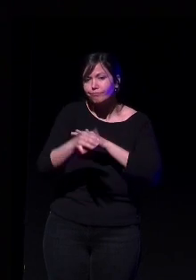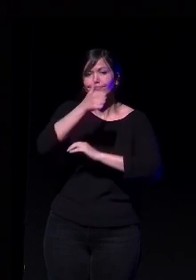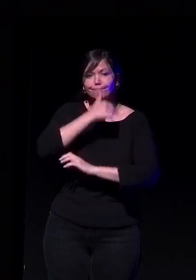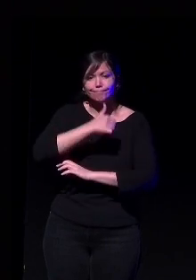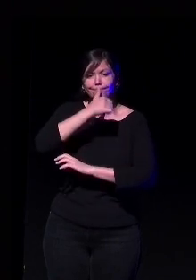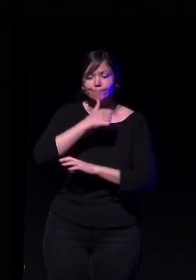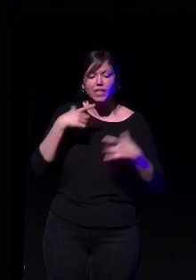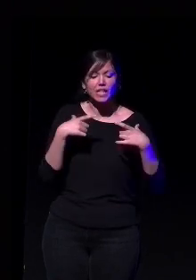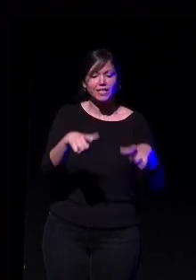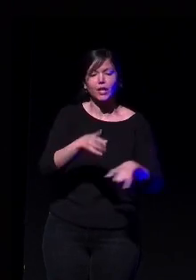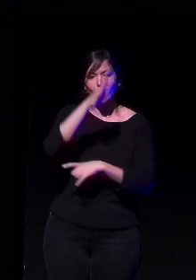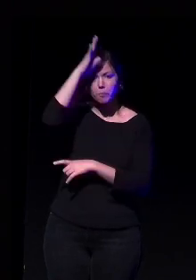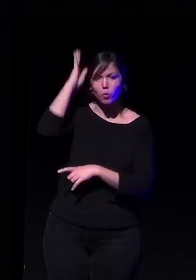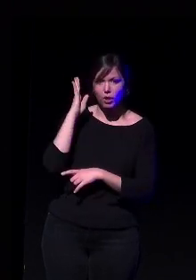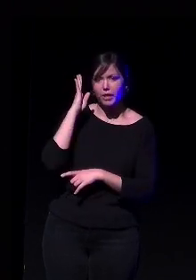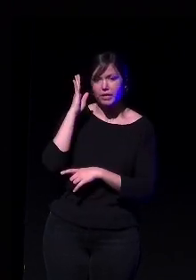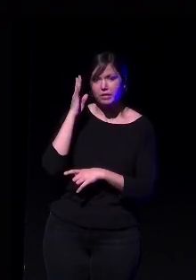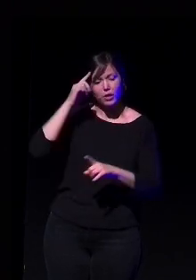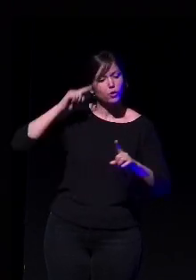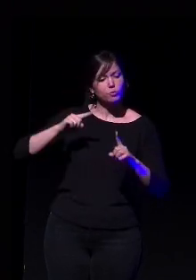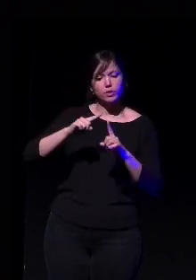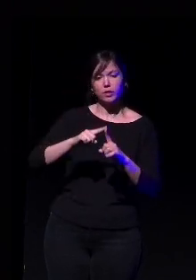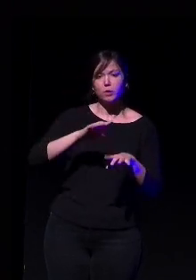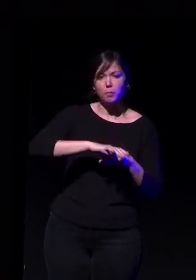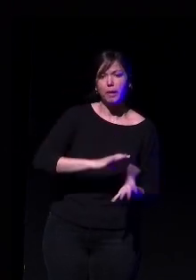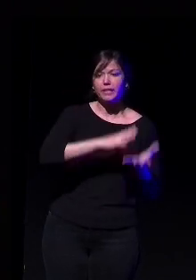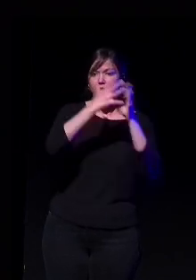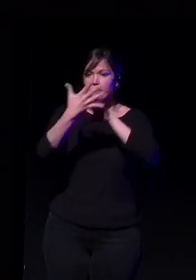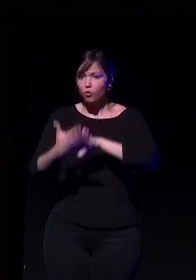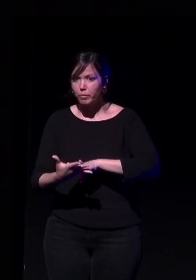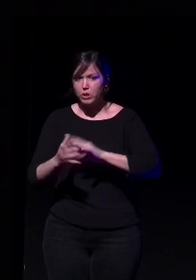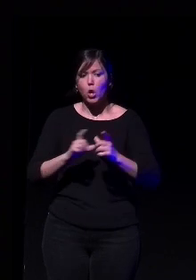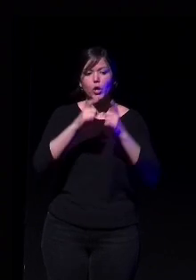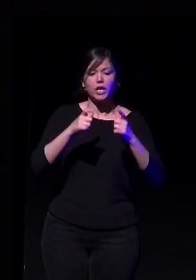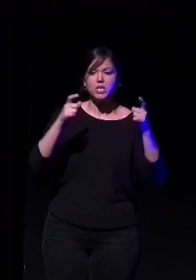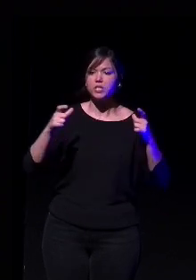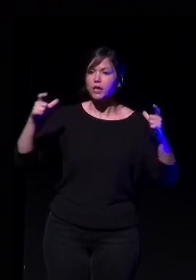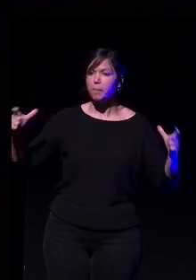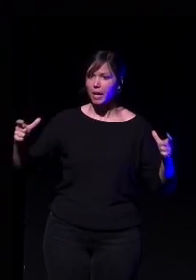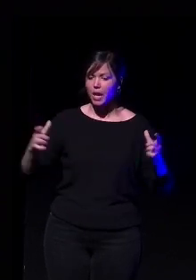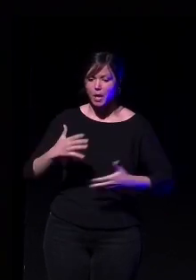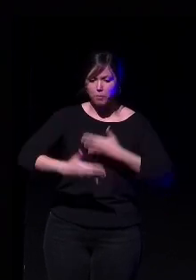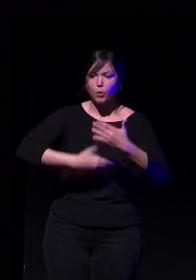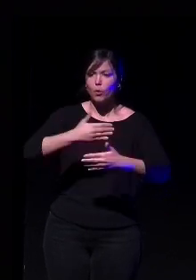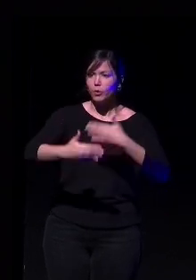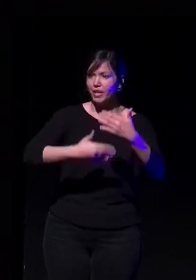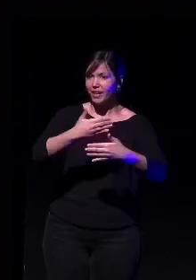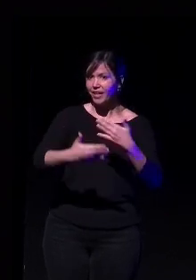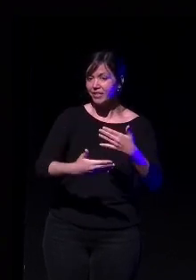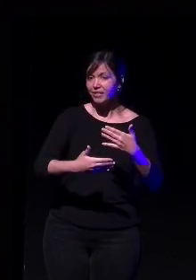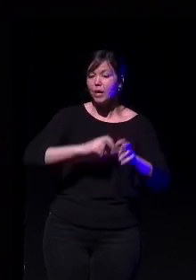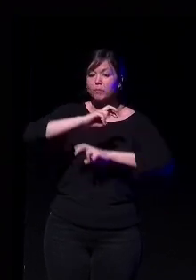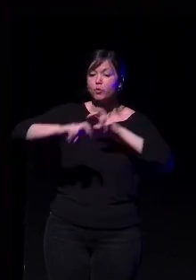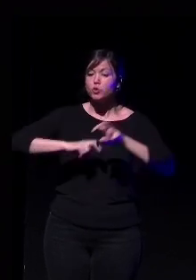sector empordanès i per haver assolit els objectius de transformació, creixement i progrés cercats en les